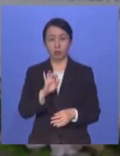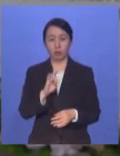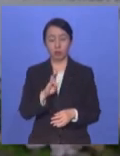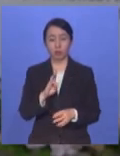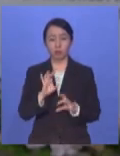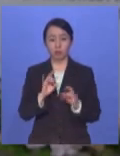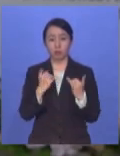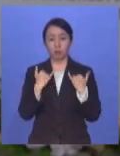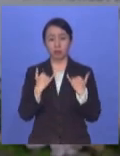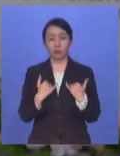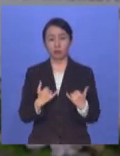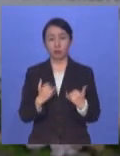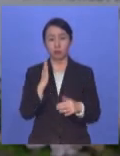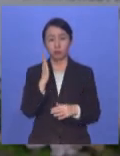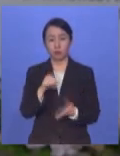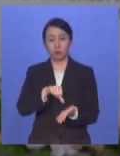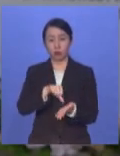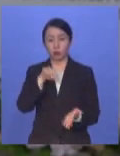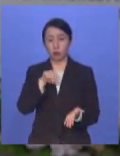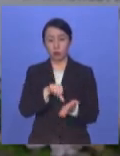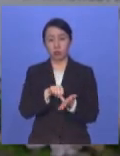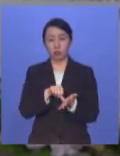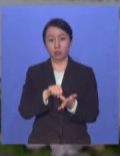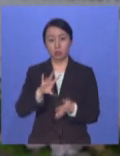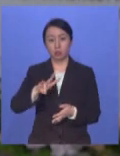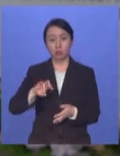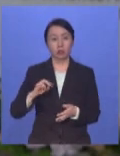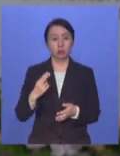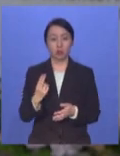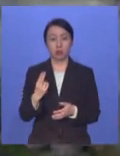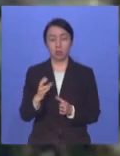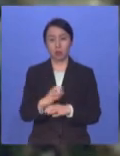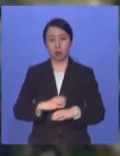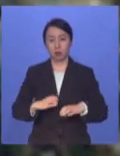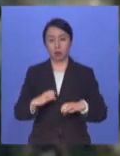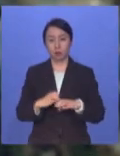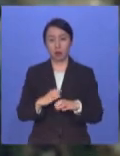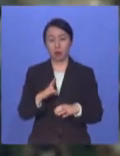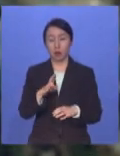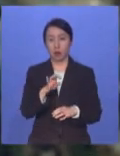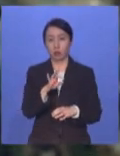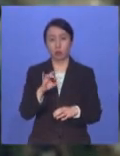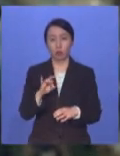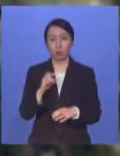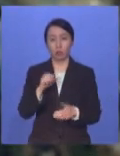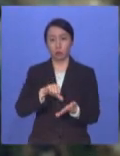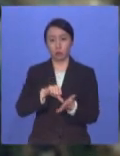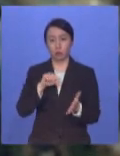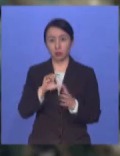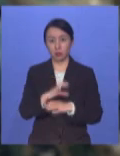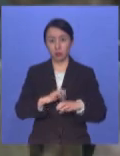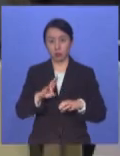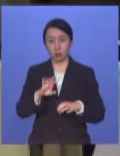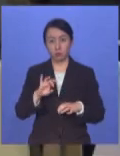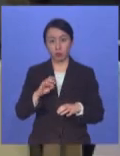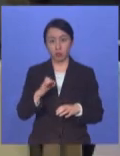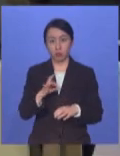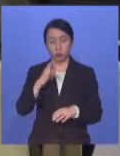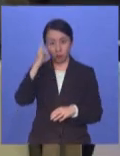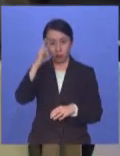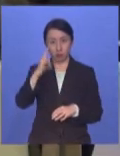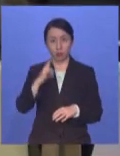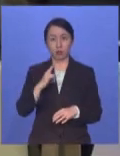сегодня. Также будет принимать участие Национальная академия. Нурасыл Ануар – курсант Академии национальной гвардии